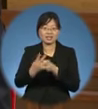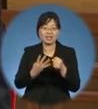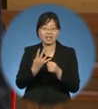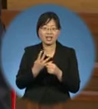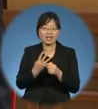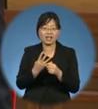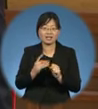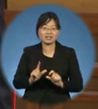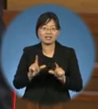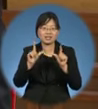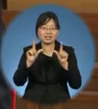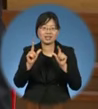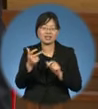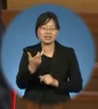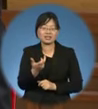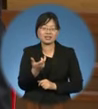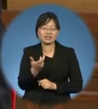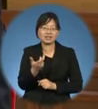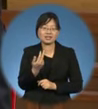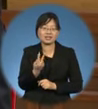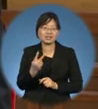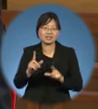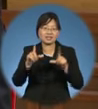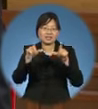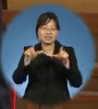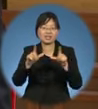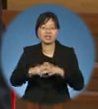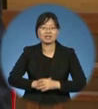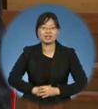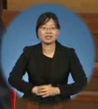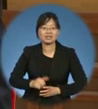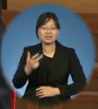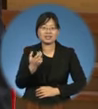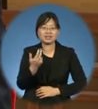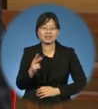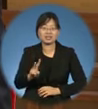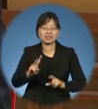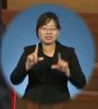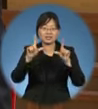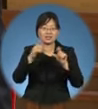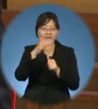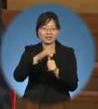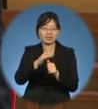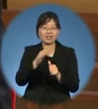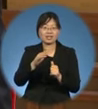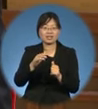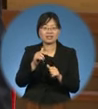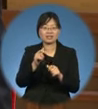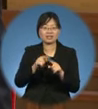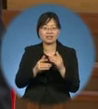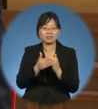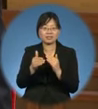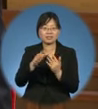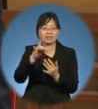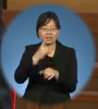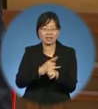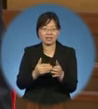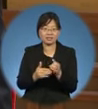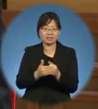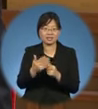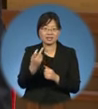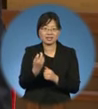되던 70, 그러니까 2년도, 2년도에 청소년 대표 선발이 돼가지고,